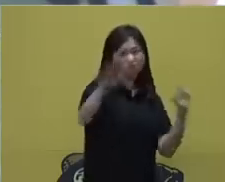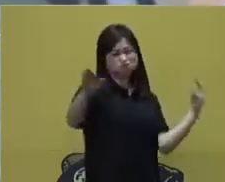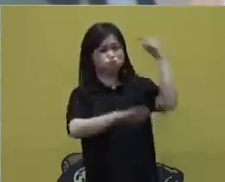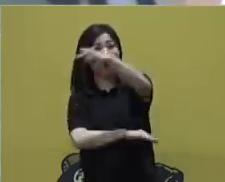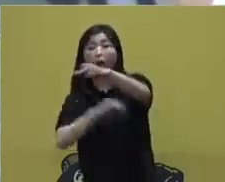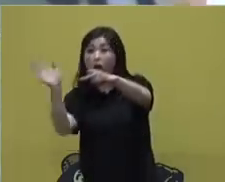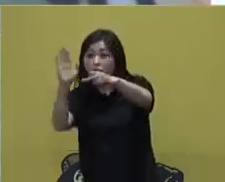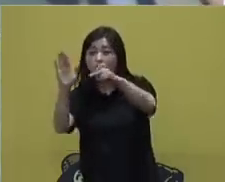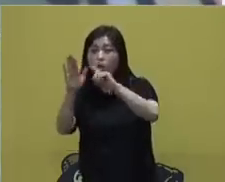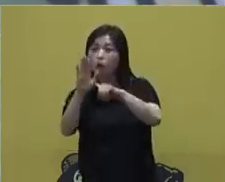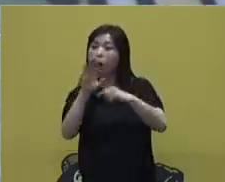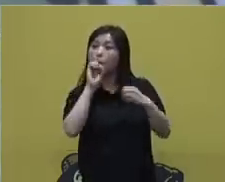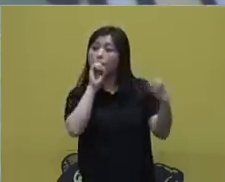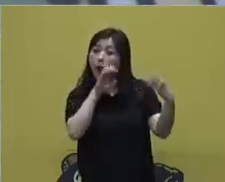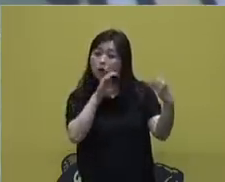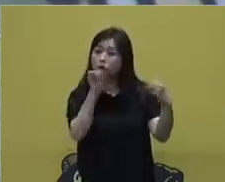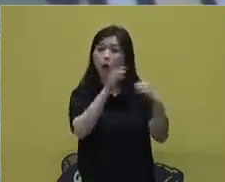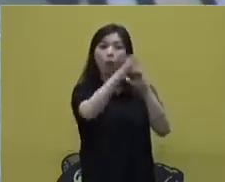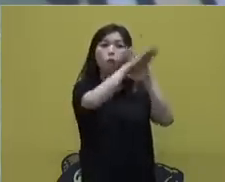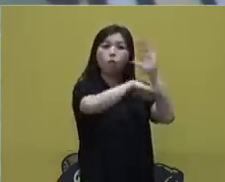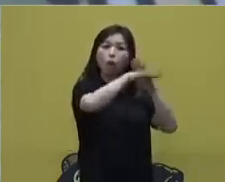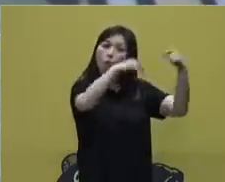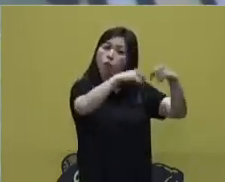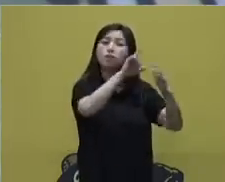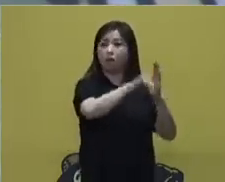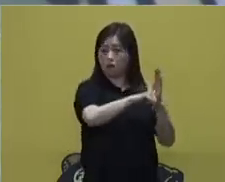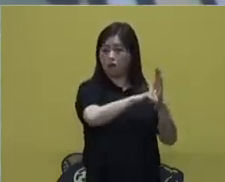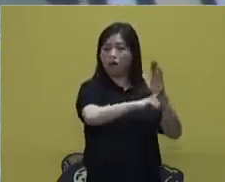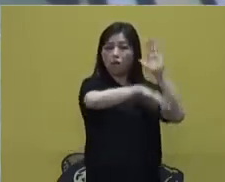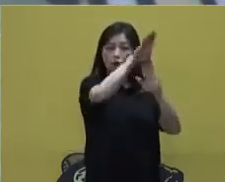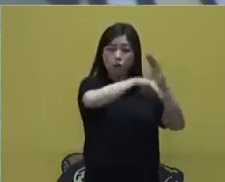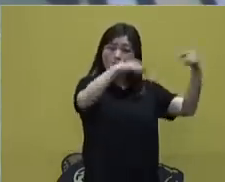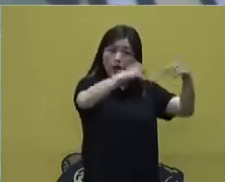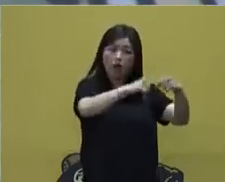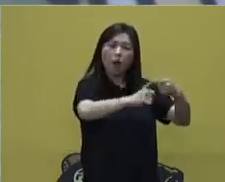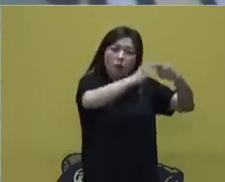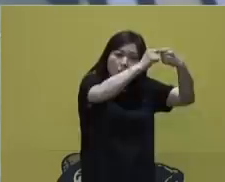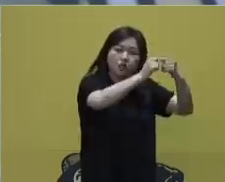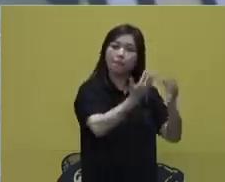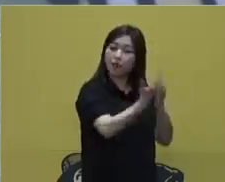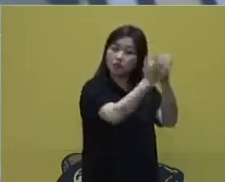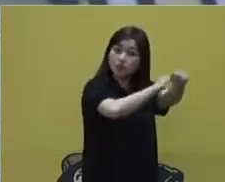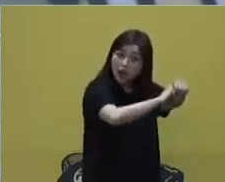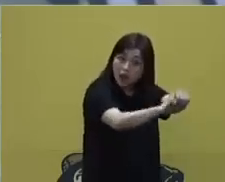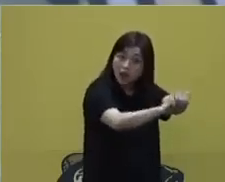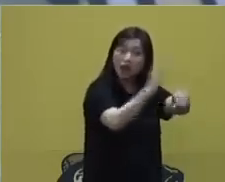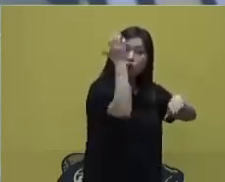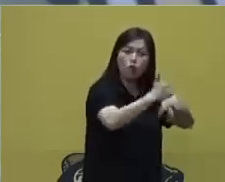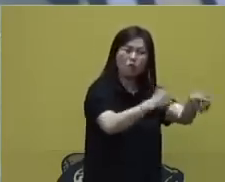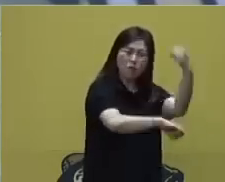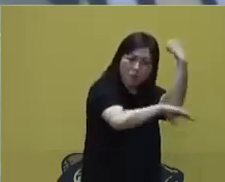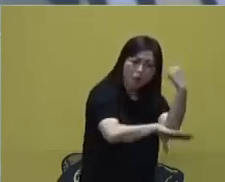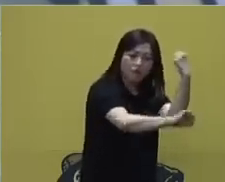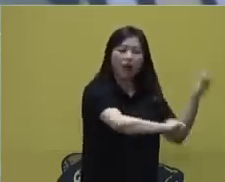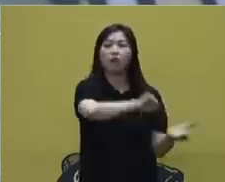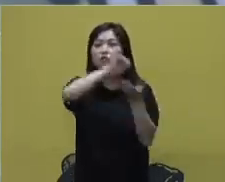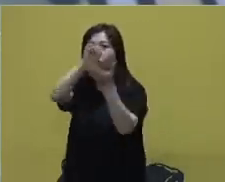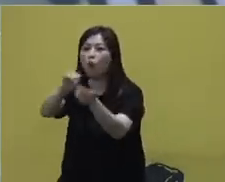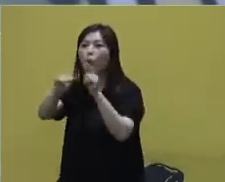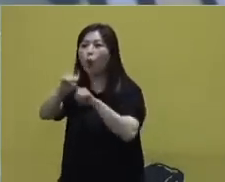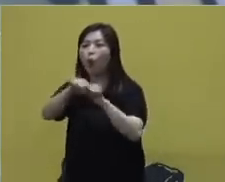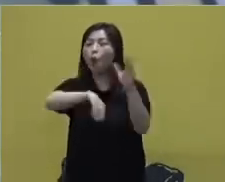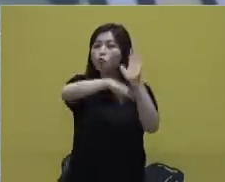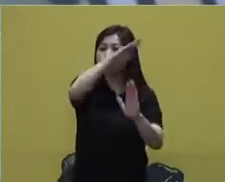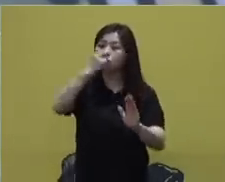것도 남북관계에서요. 다시 말하면 남북관계가 우선적으로 발전해가지고 그걸 갖다가 바탕을 해가지고